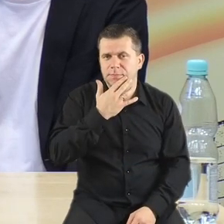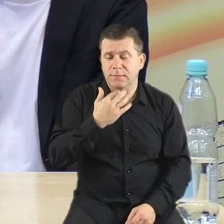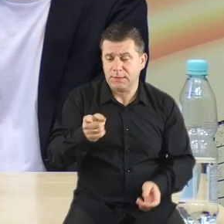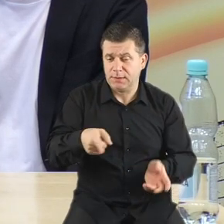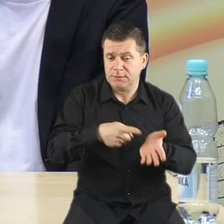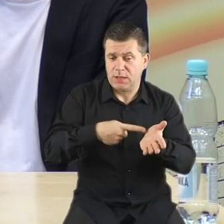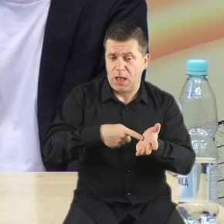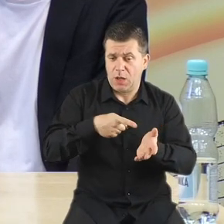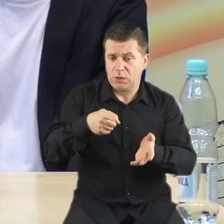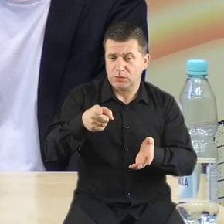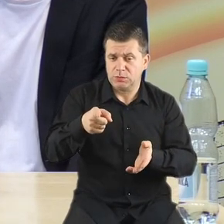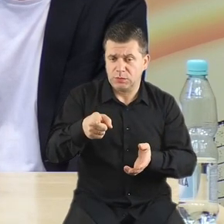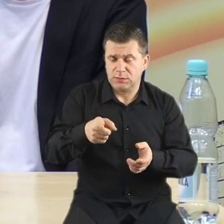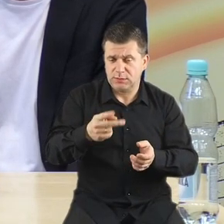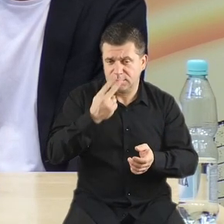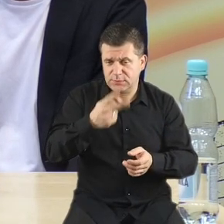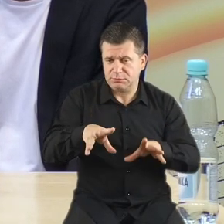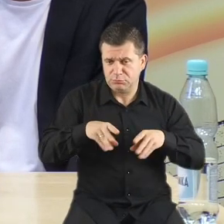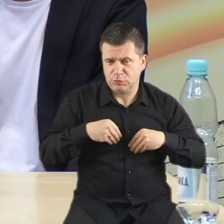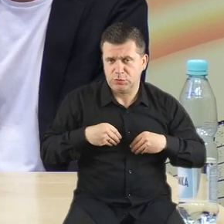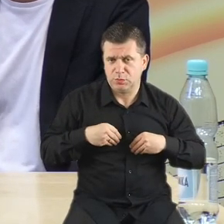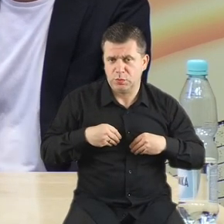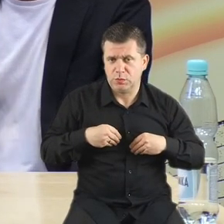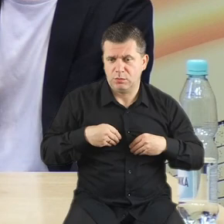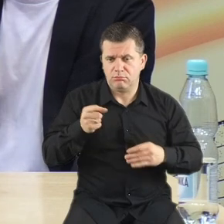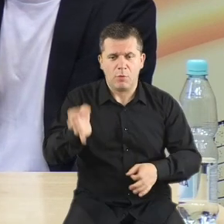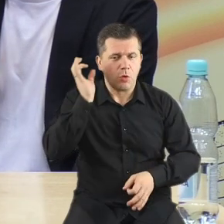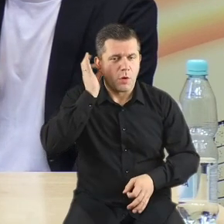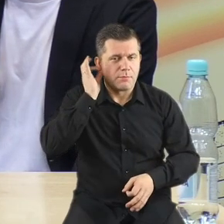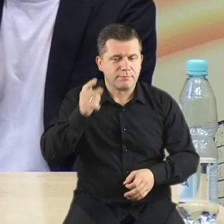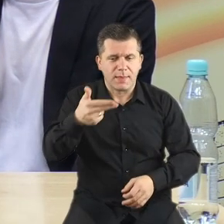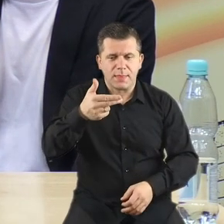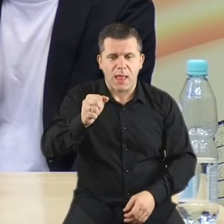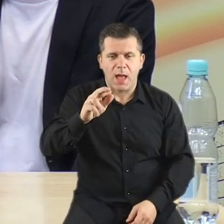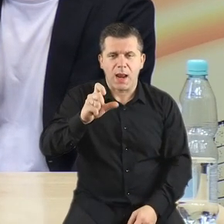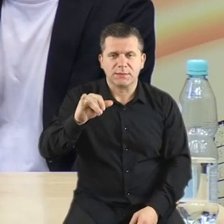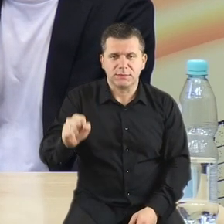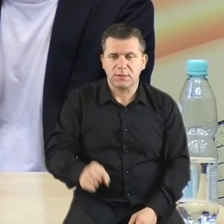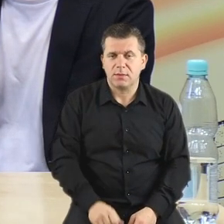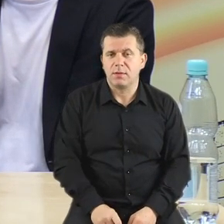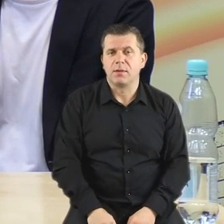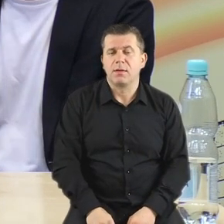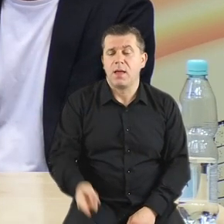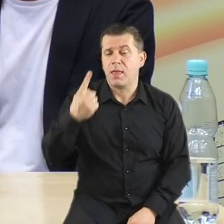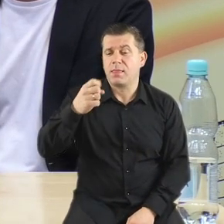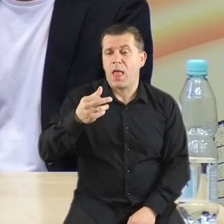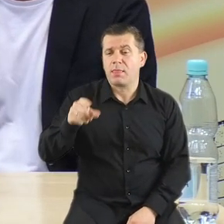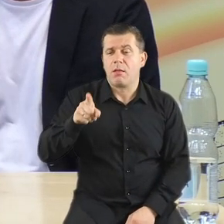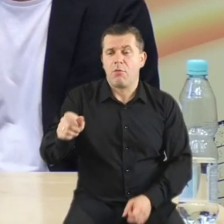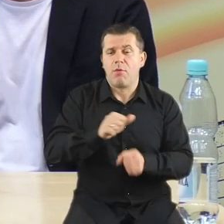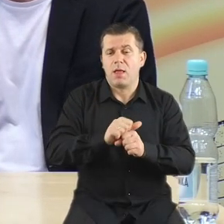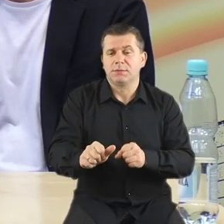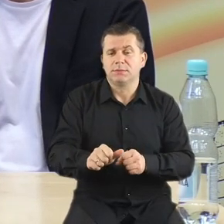Często się właściwie tu panu zdarza, że przyjmuje pan takie, tą kobiecą narrację. A Daniel, który wydaje mi się, że